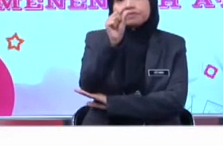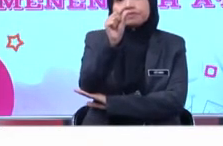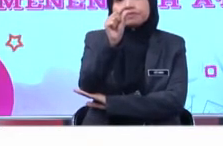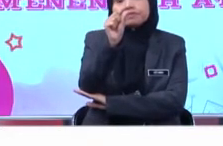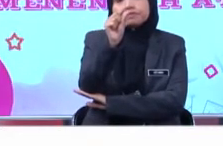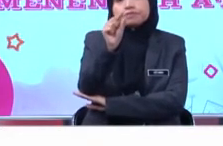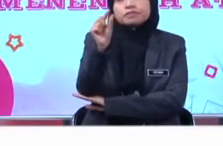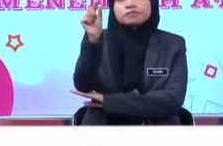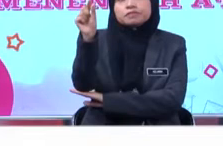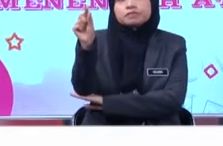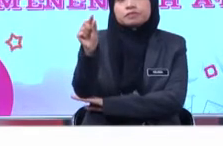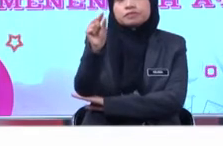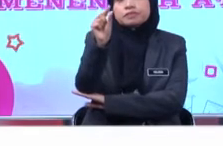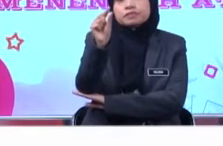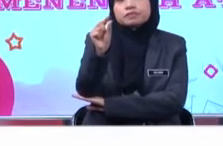Bismillahirohmanirohim